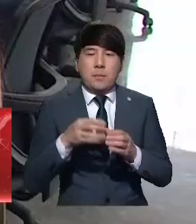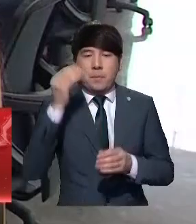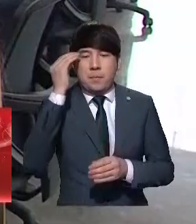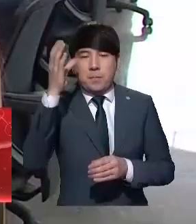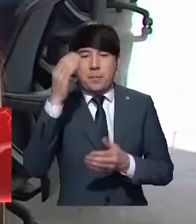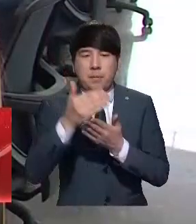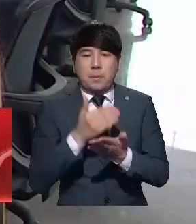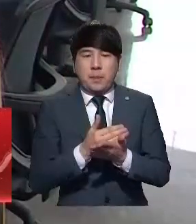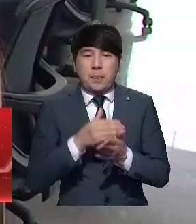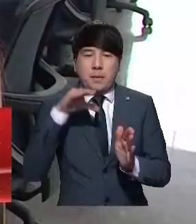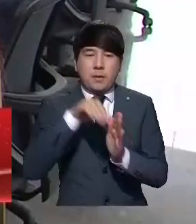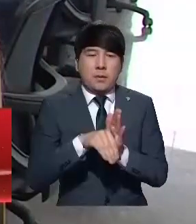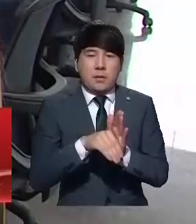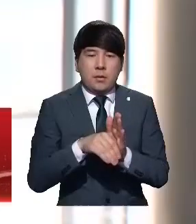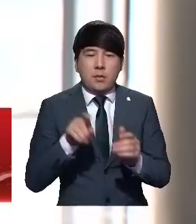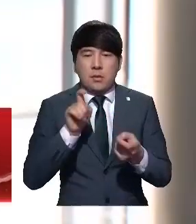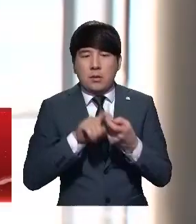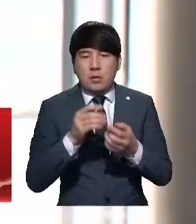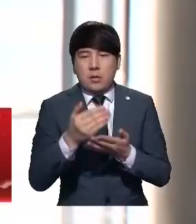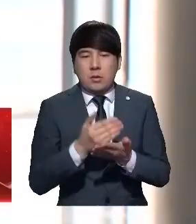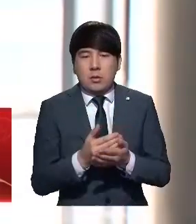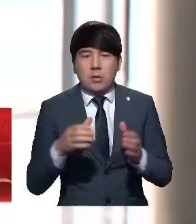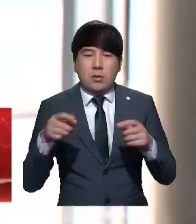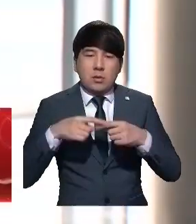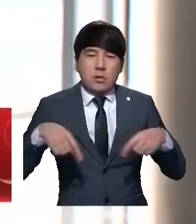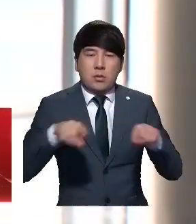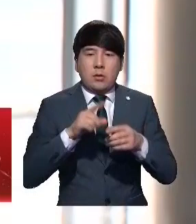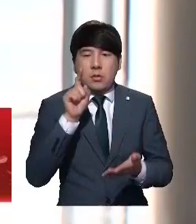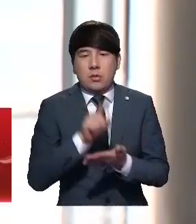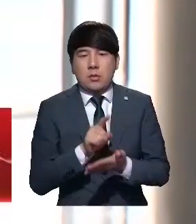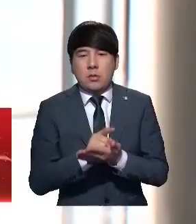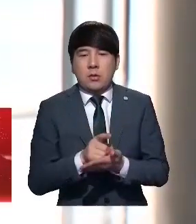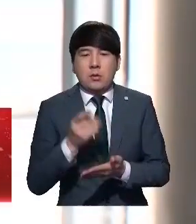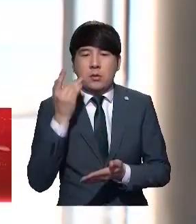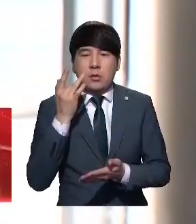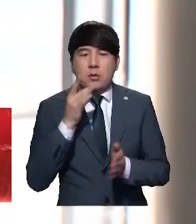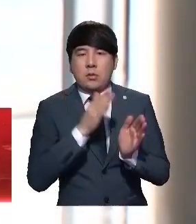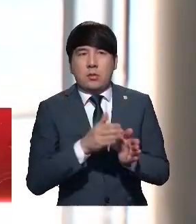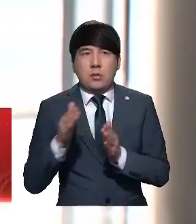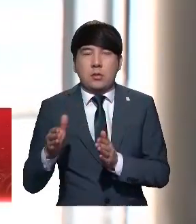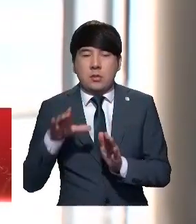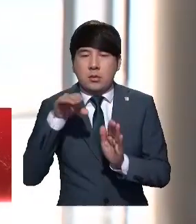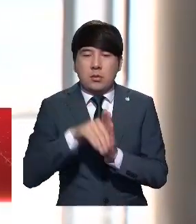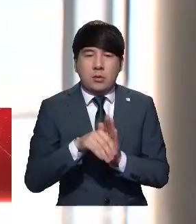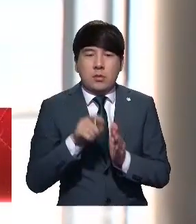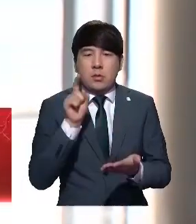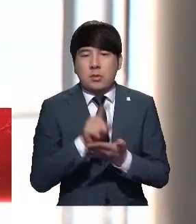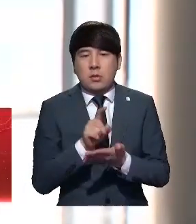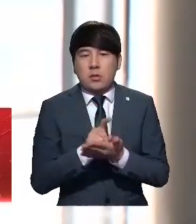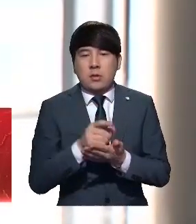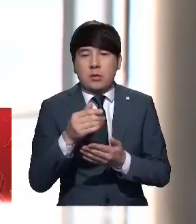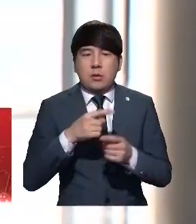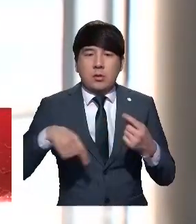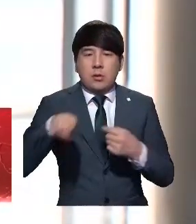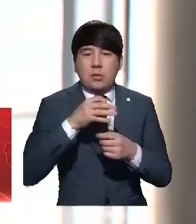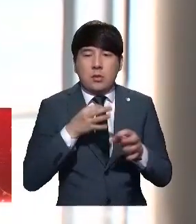образовательные. Я также присоединяюсь, что вот такие круглые столы должны быть системными и должны касаться